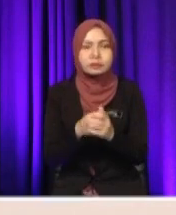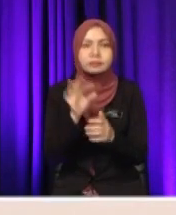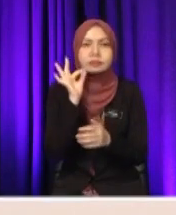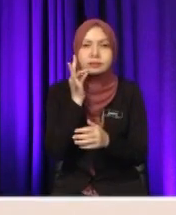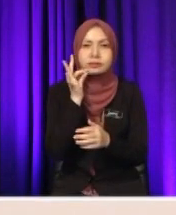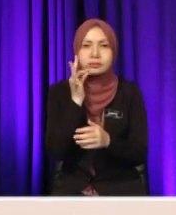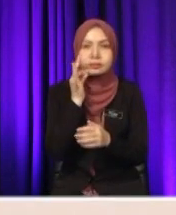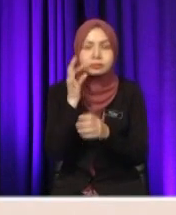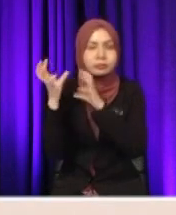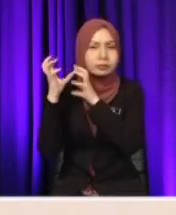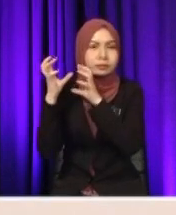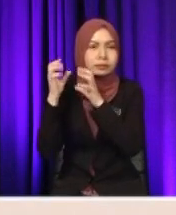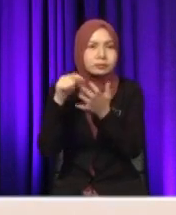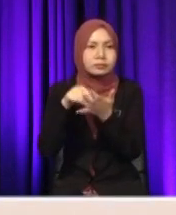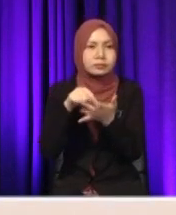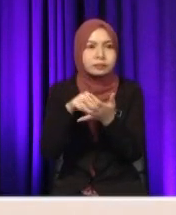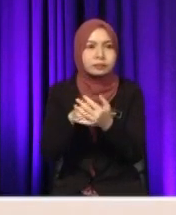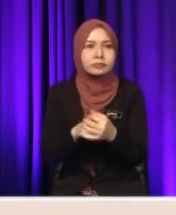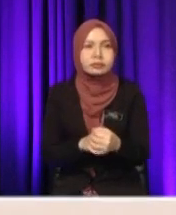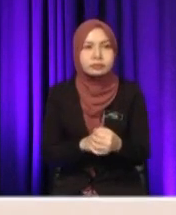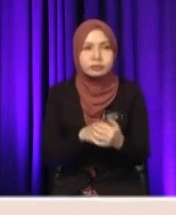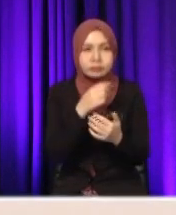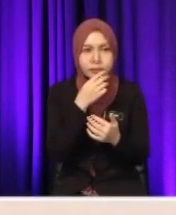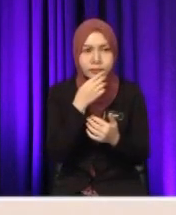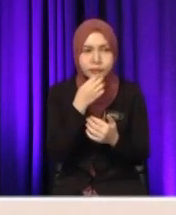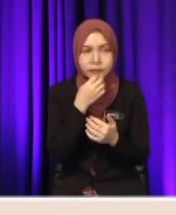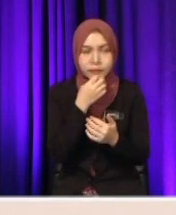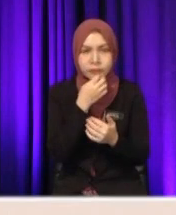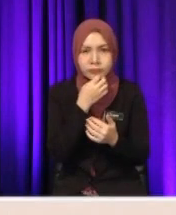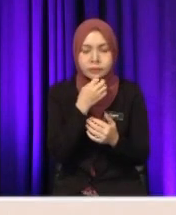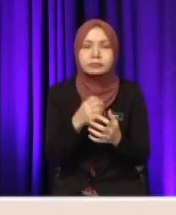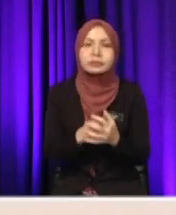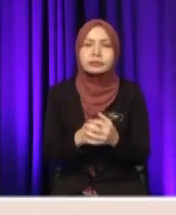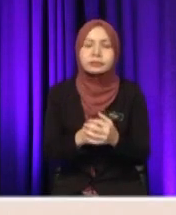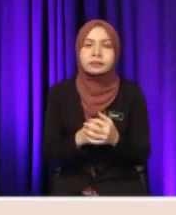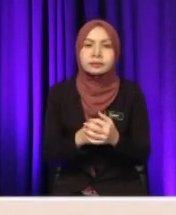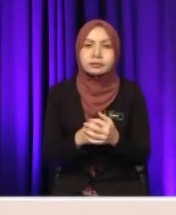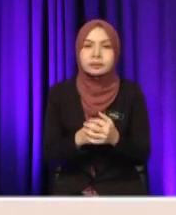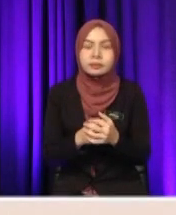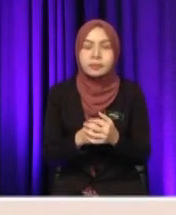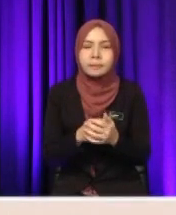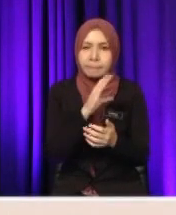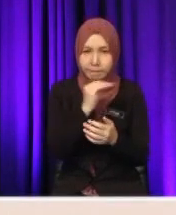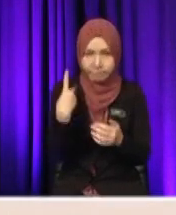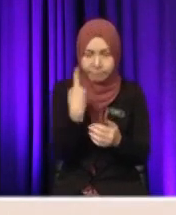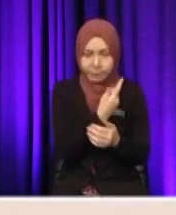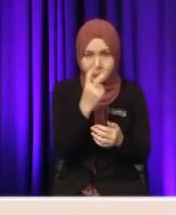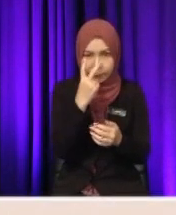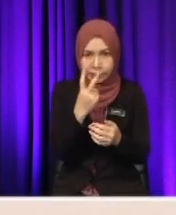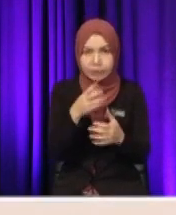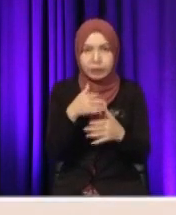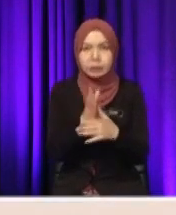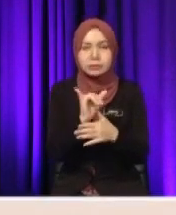semua biji-biji sawit tadi. Yang ni lah. Dia keluar. Okay. Dia leraikan daripada tandan dia. Dan kita tengok seterusnya